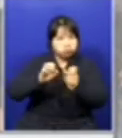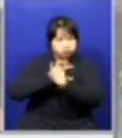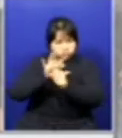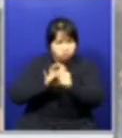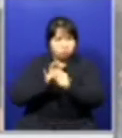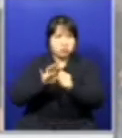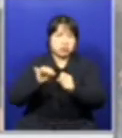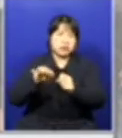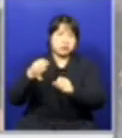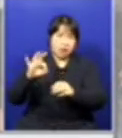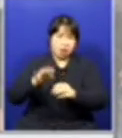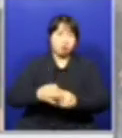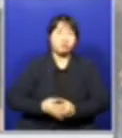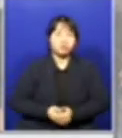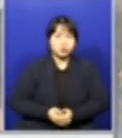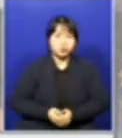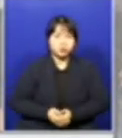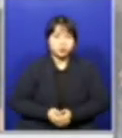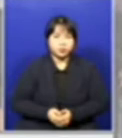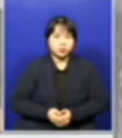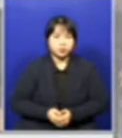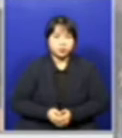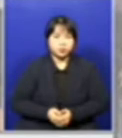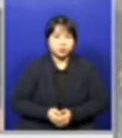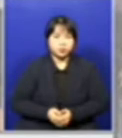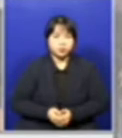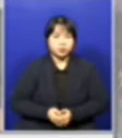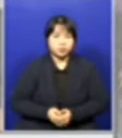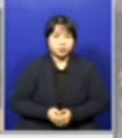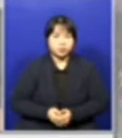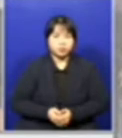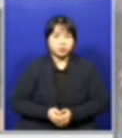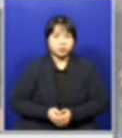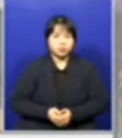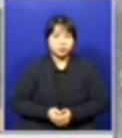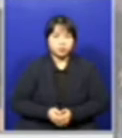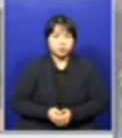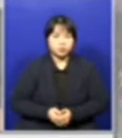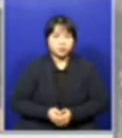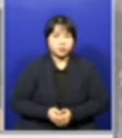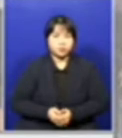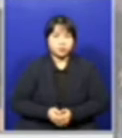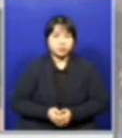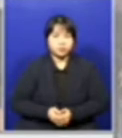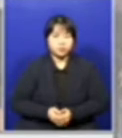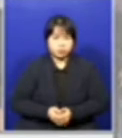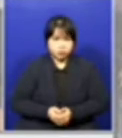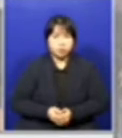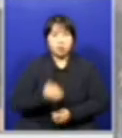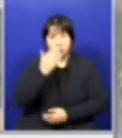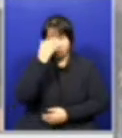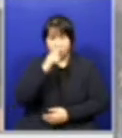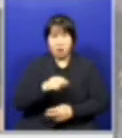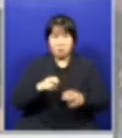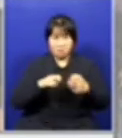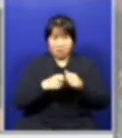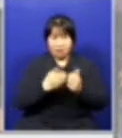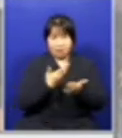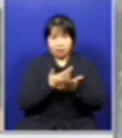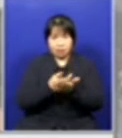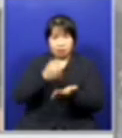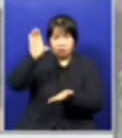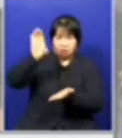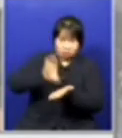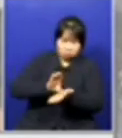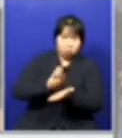รัสโคโรนาหรือโควิด-19เนี่ยเพราะนั้นในเมื่อมันเงินจำนวนมหาศาลแบบ